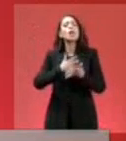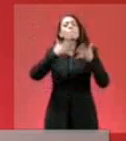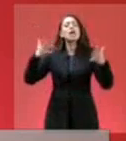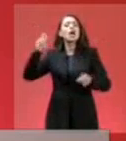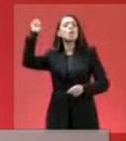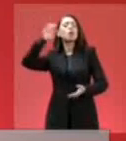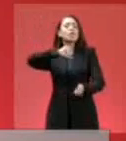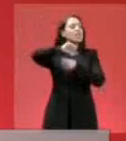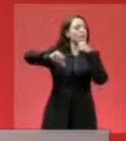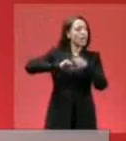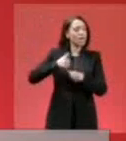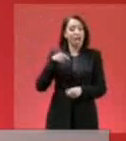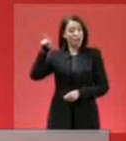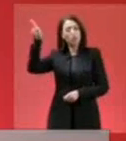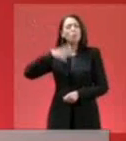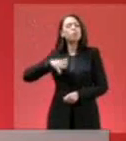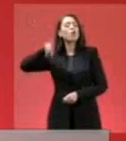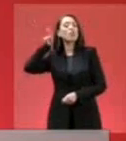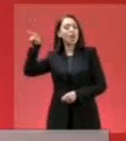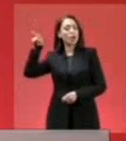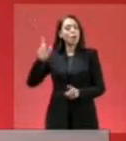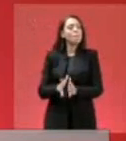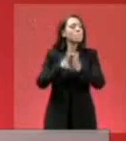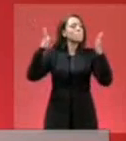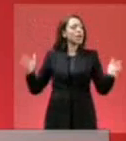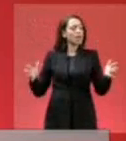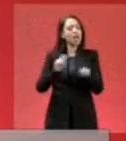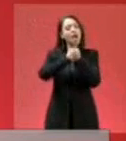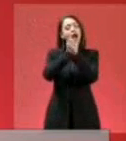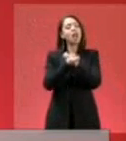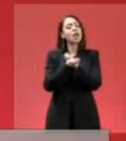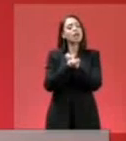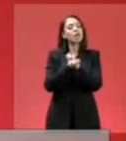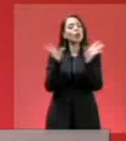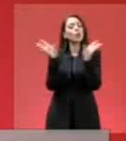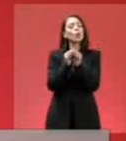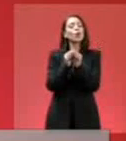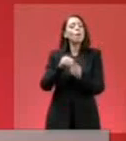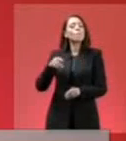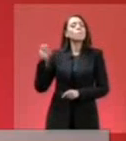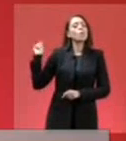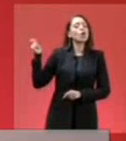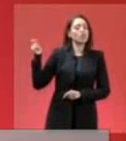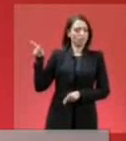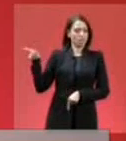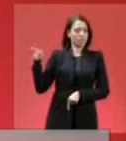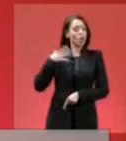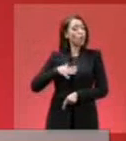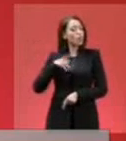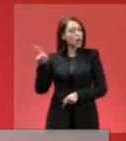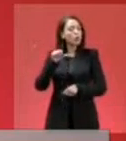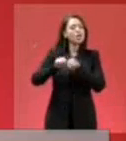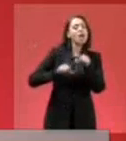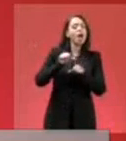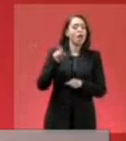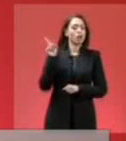πολιτική αλλαγή, αλλά αυτό που επιδιώκουν είναι μια μεγάλη αλλαγή πολιτικής. Θέλουν να